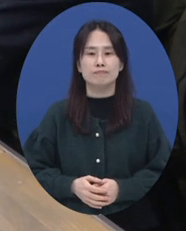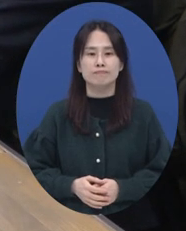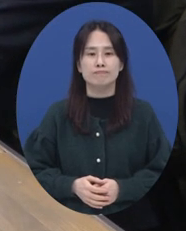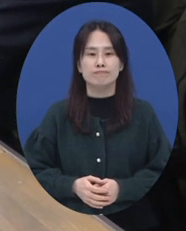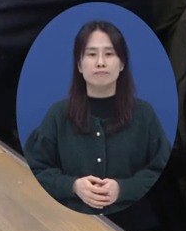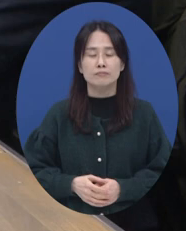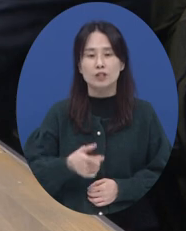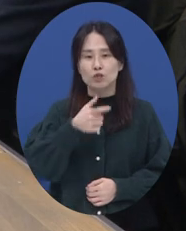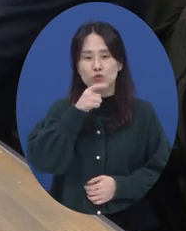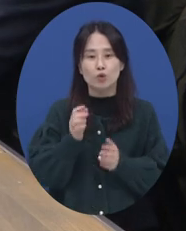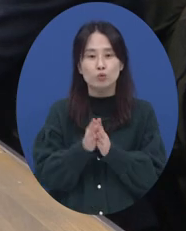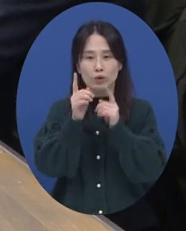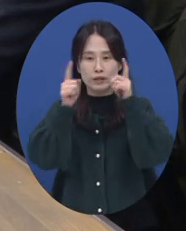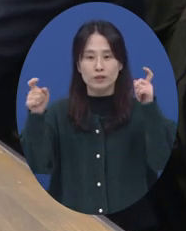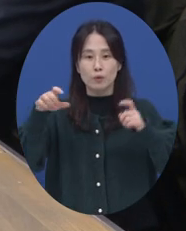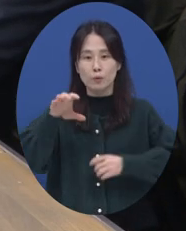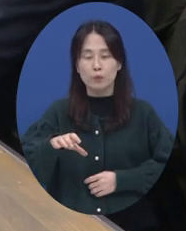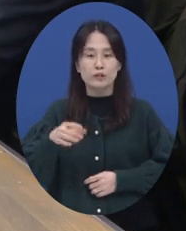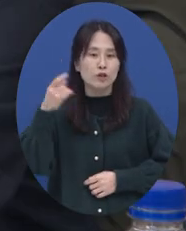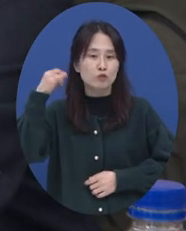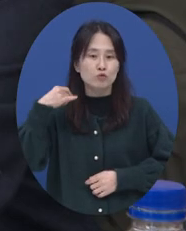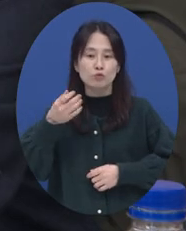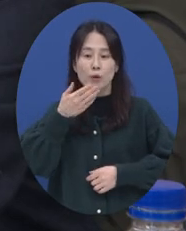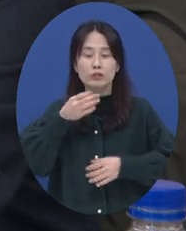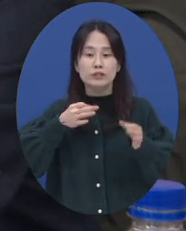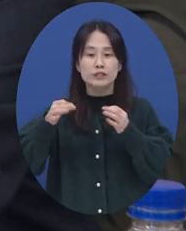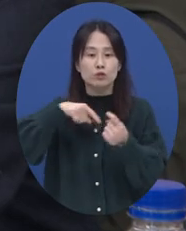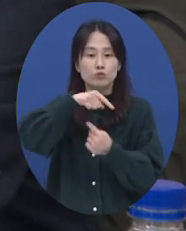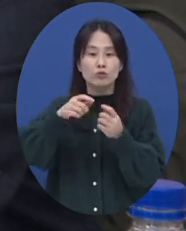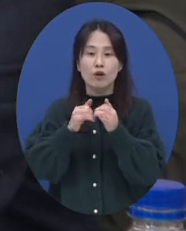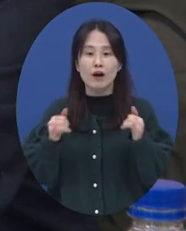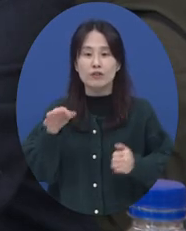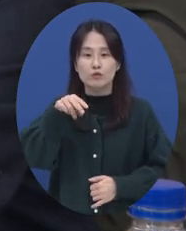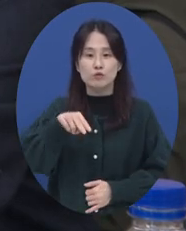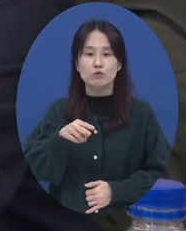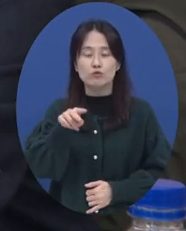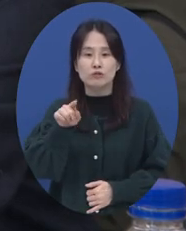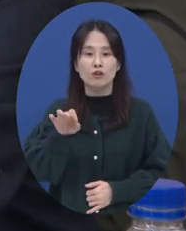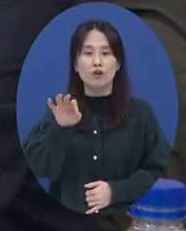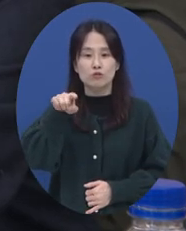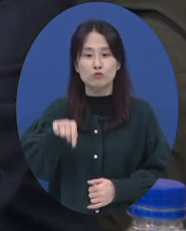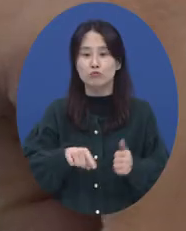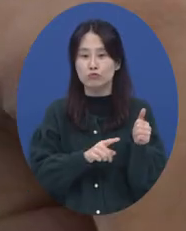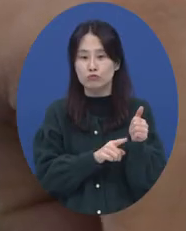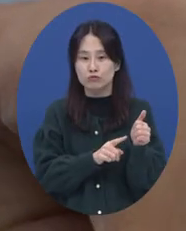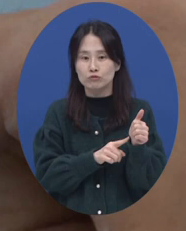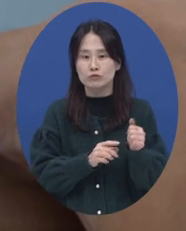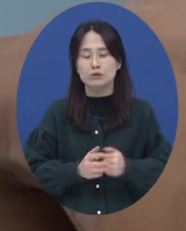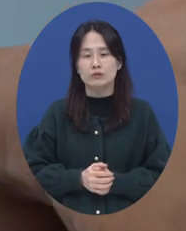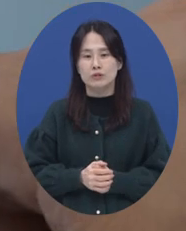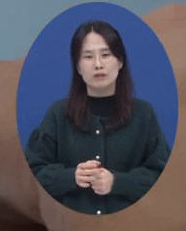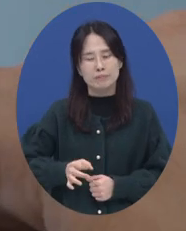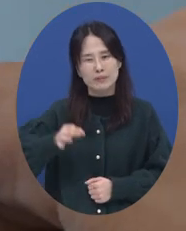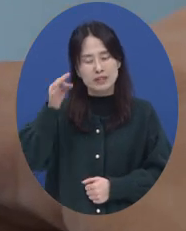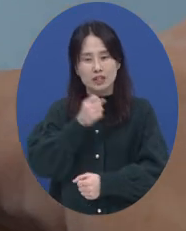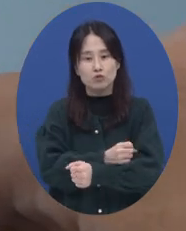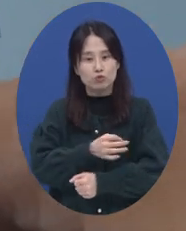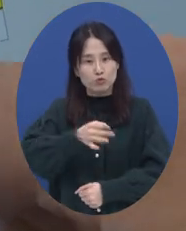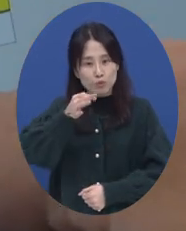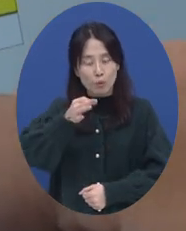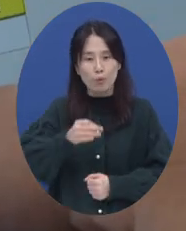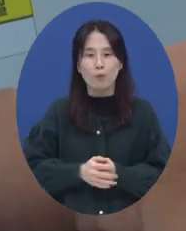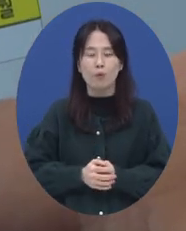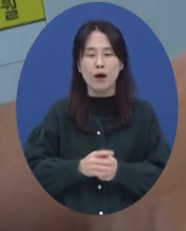수원과 화성 등에서 중 식당을 운영하는 유정우 대표 민간 앱의 비싼 수수료와 꼼수에